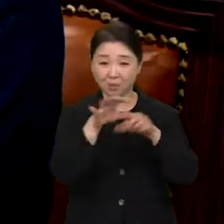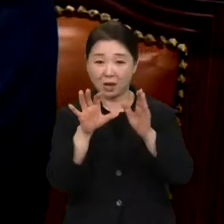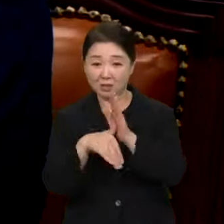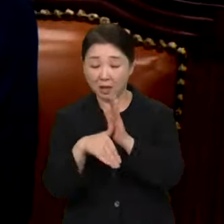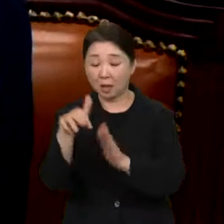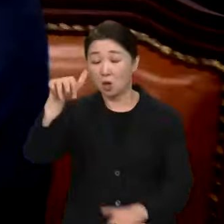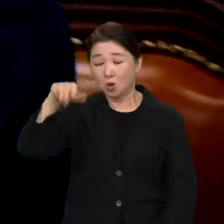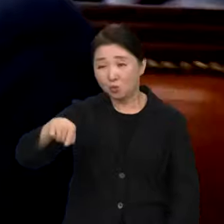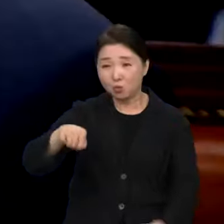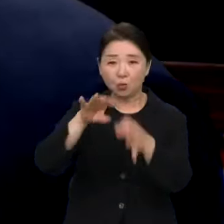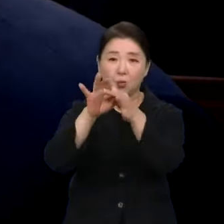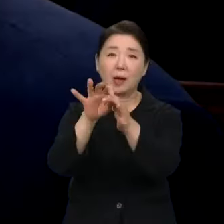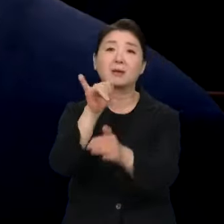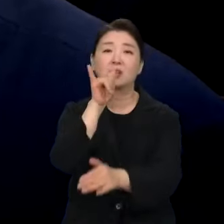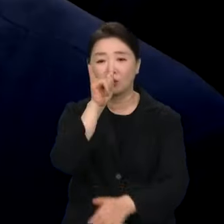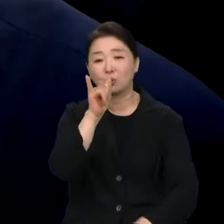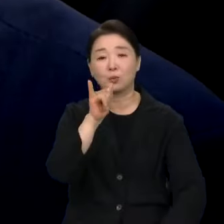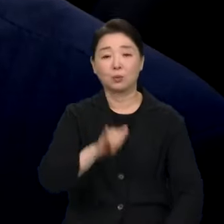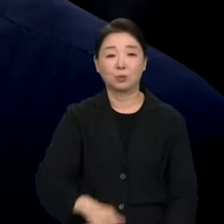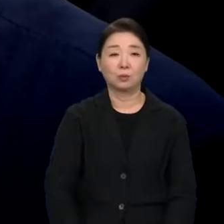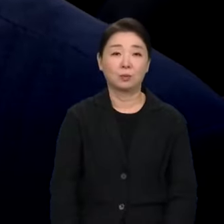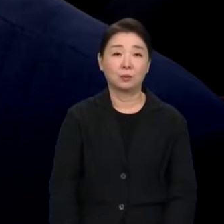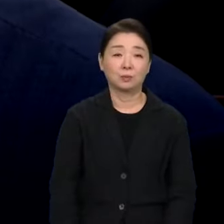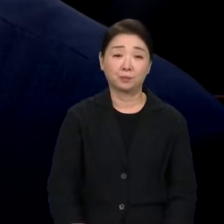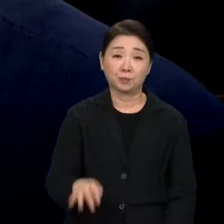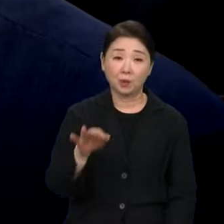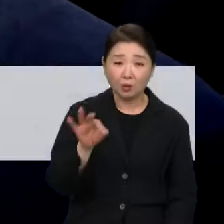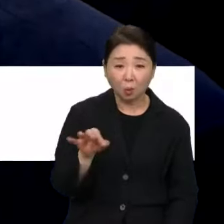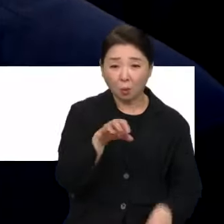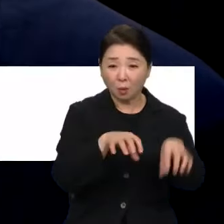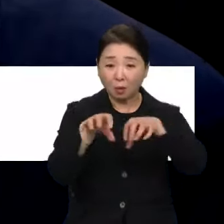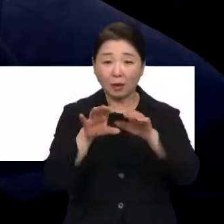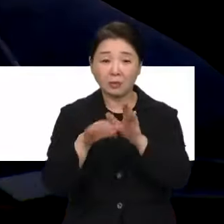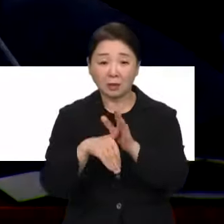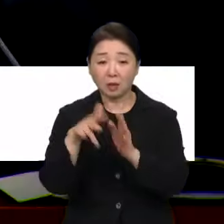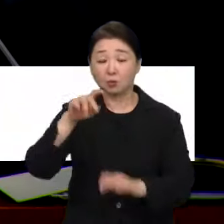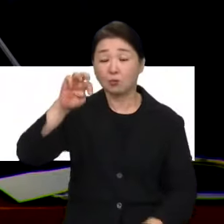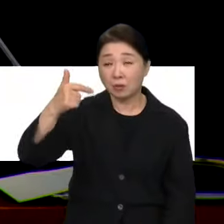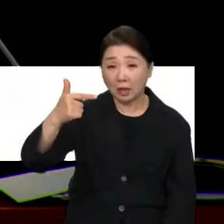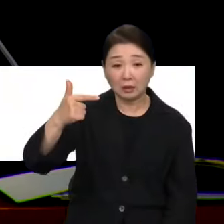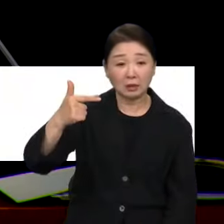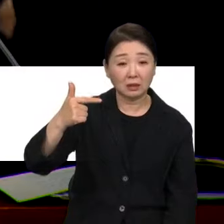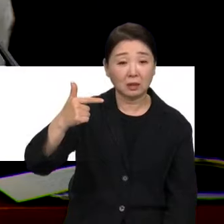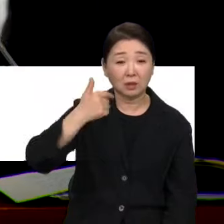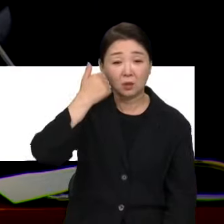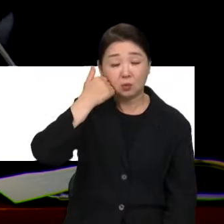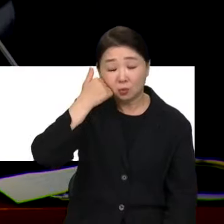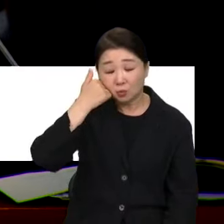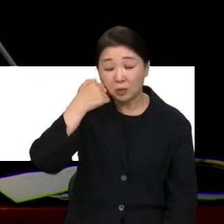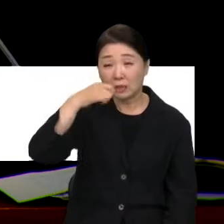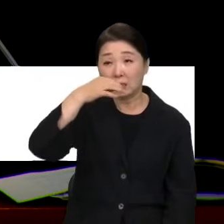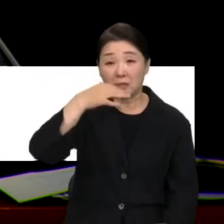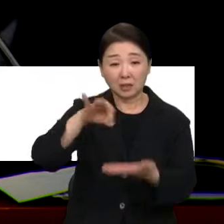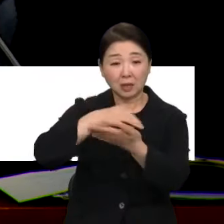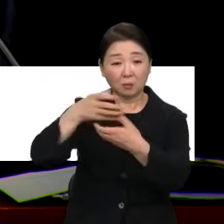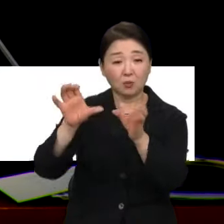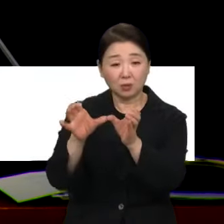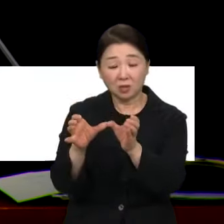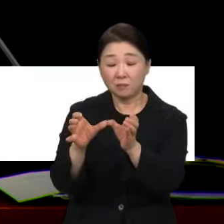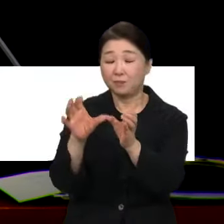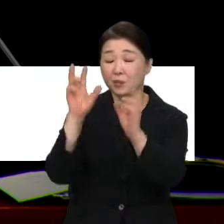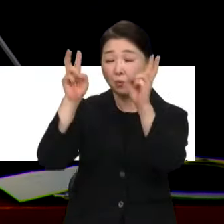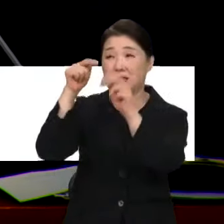깊숙이 개입했다고 주장했습니다. 돈을 움직이는 거에서는 Q10의 재무팀이 구영배 회장님의 지시를